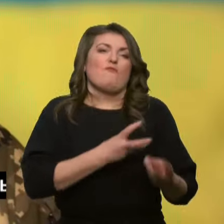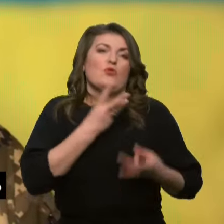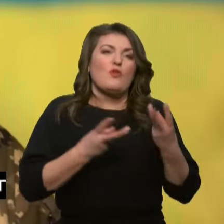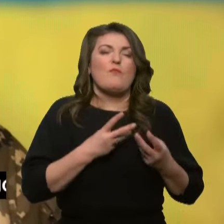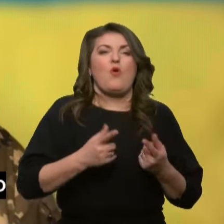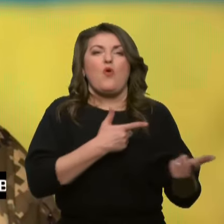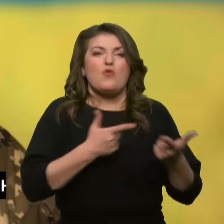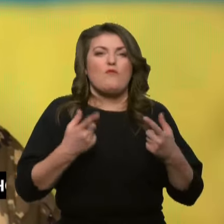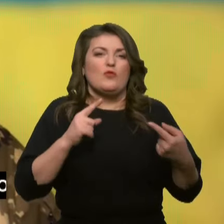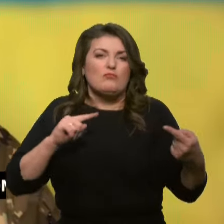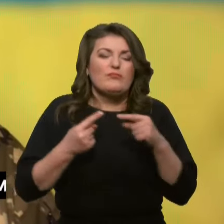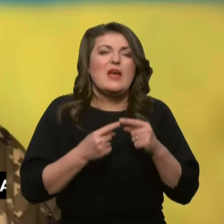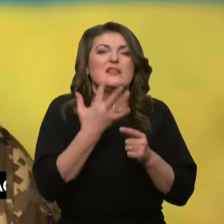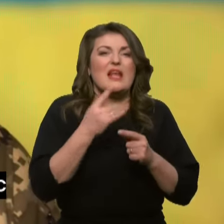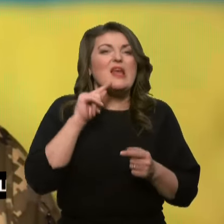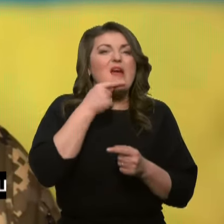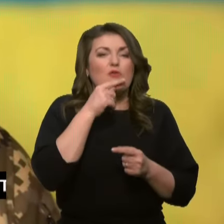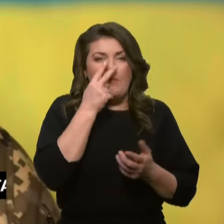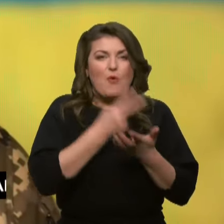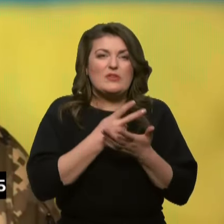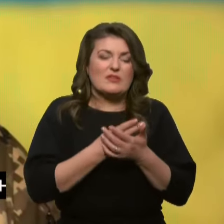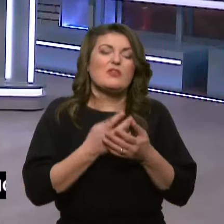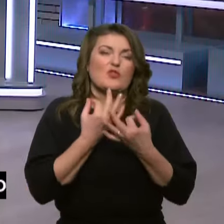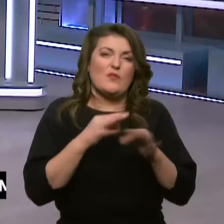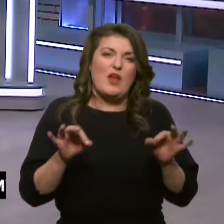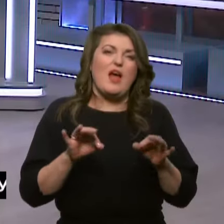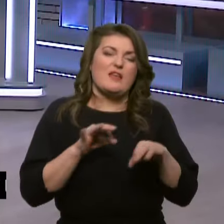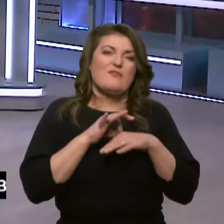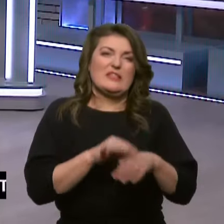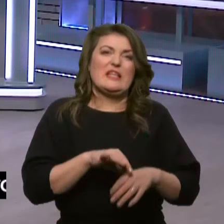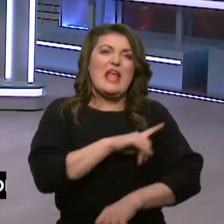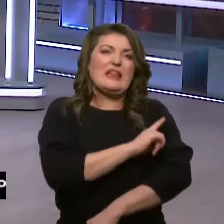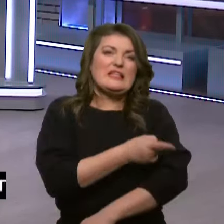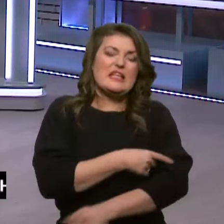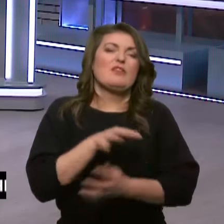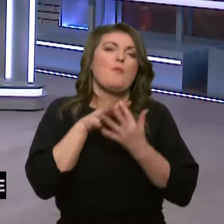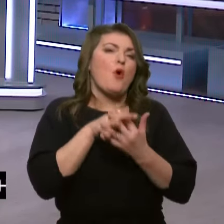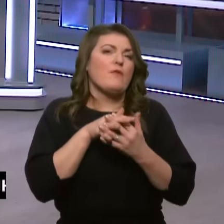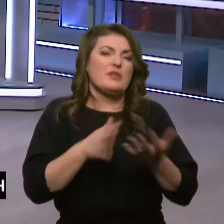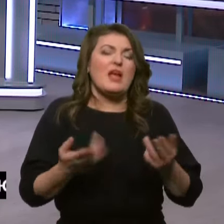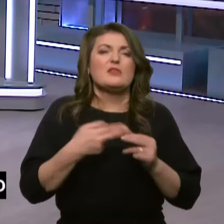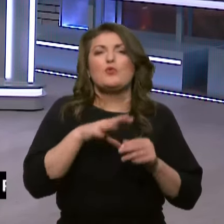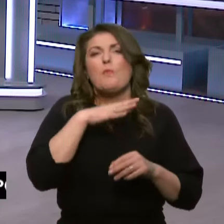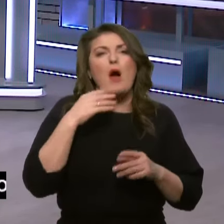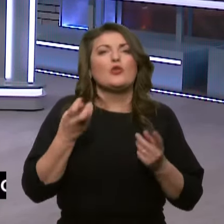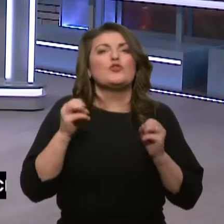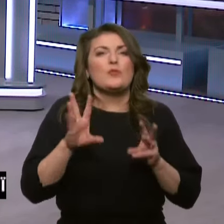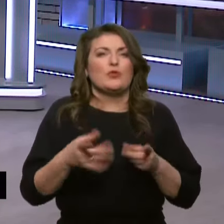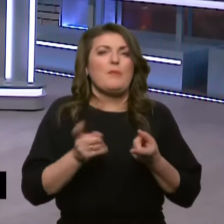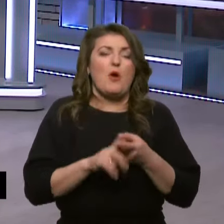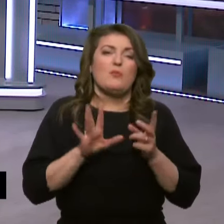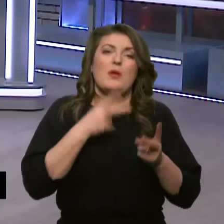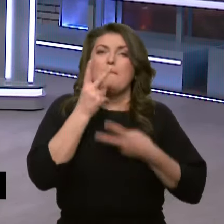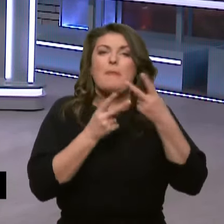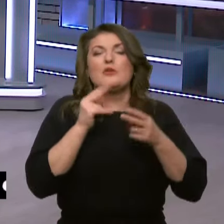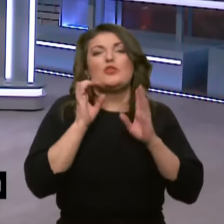скільки економічні показники дозволяють вести інтенсивність бойових дій. Тут багато з чим буде пов'язано. Знову ж, ми будемо